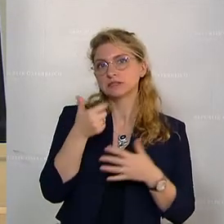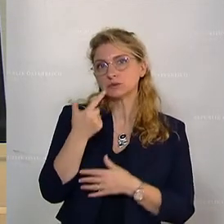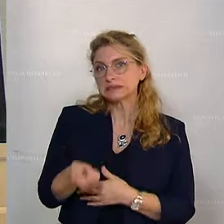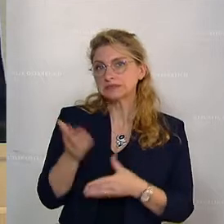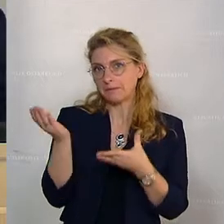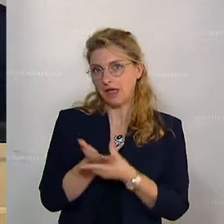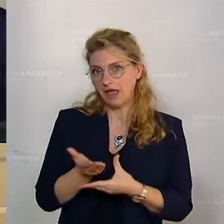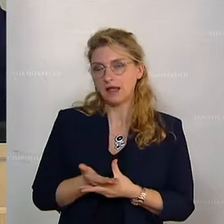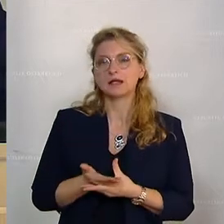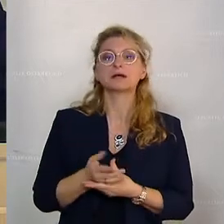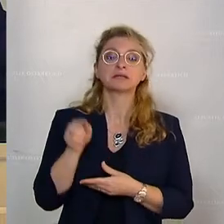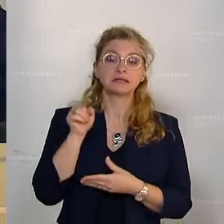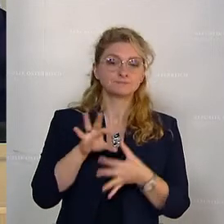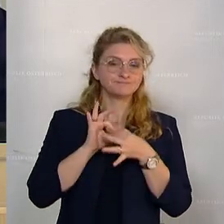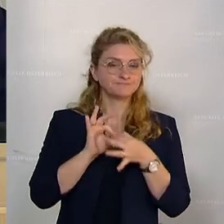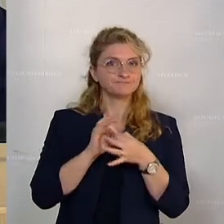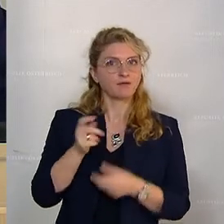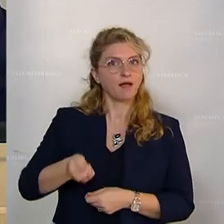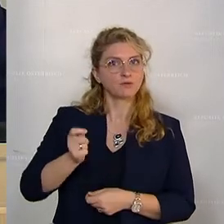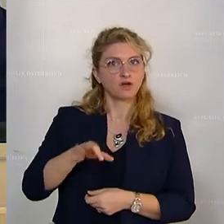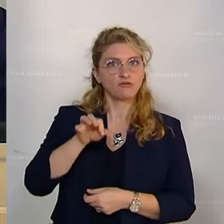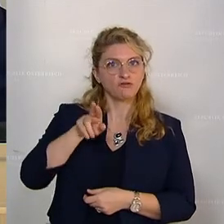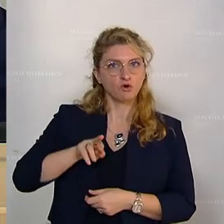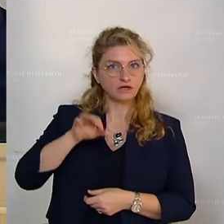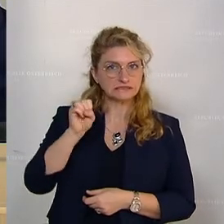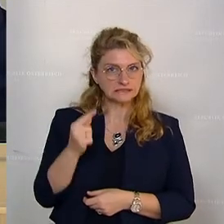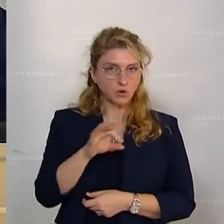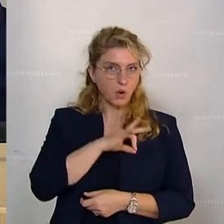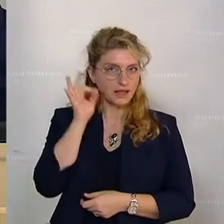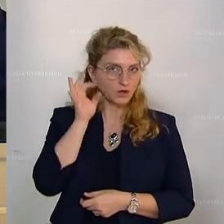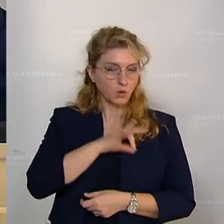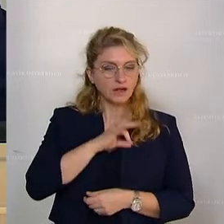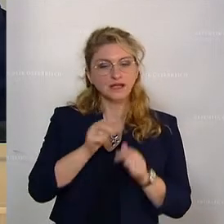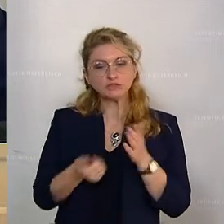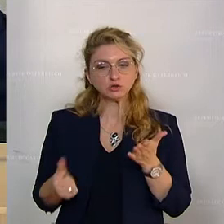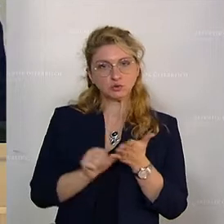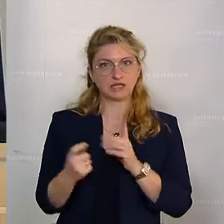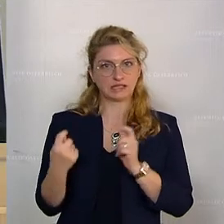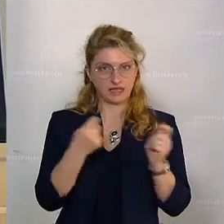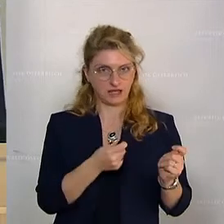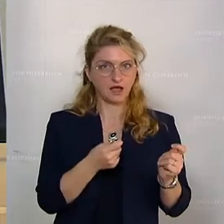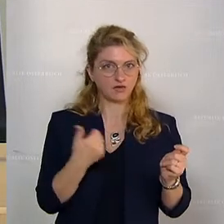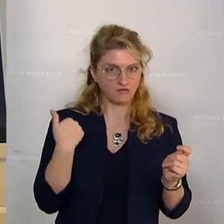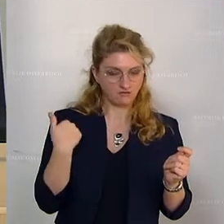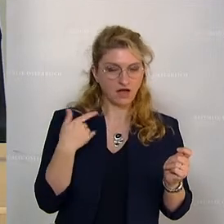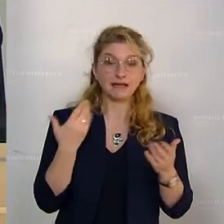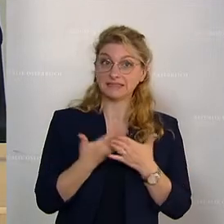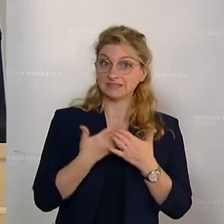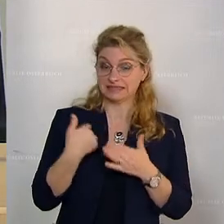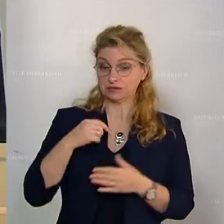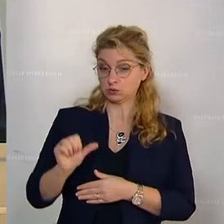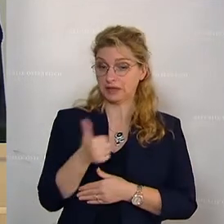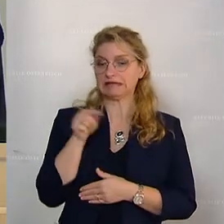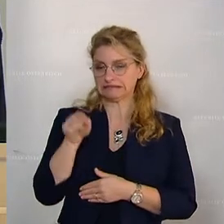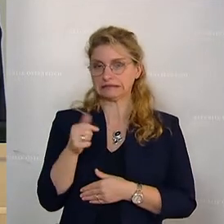Beilagen. Hierzu haben die Abgeordneten, Fürstkolleginnen und Kollegen einen Zusatzantrag eingebracht. Ich werde daher zunächst